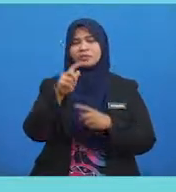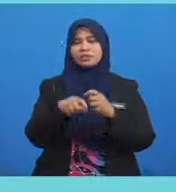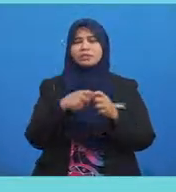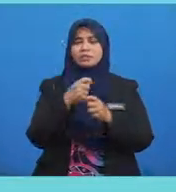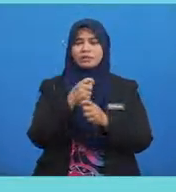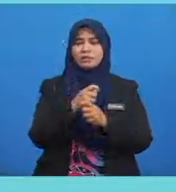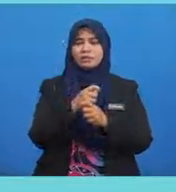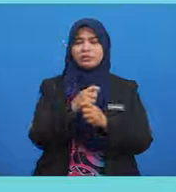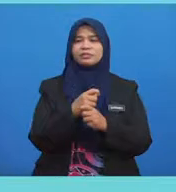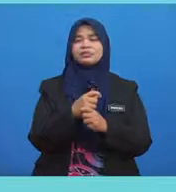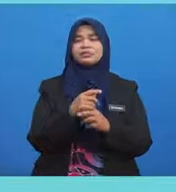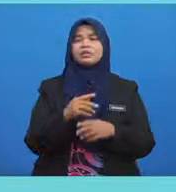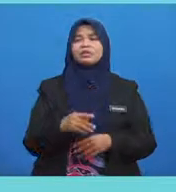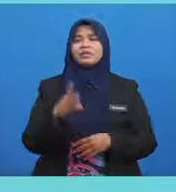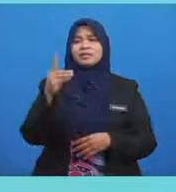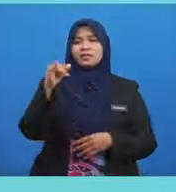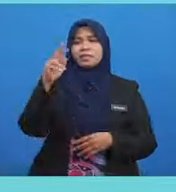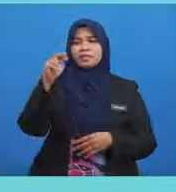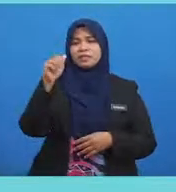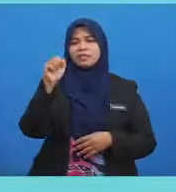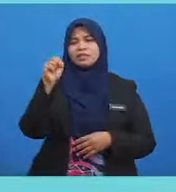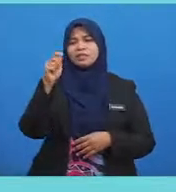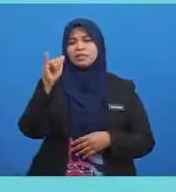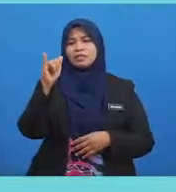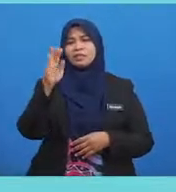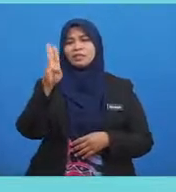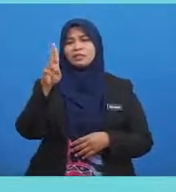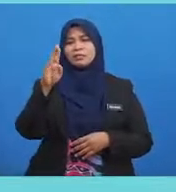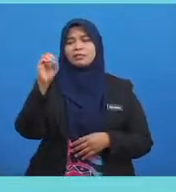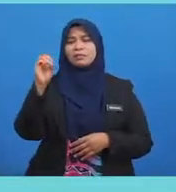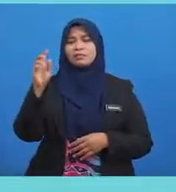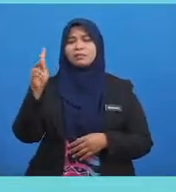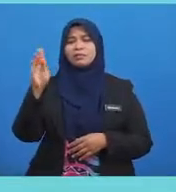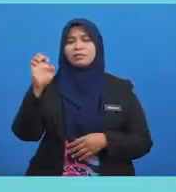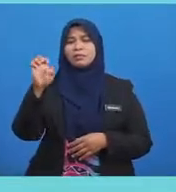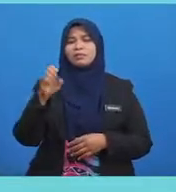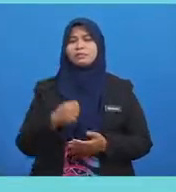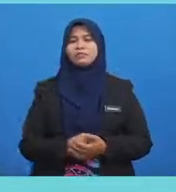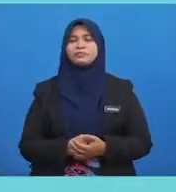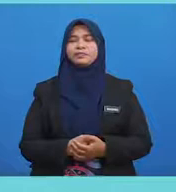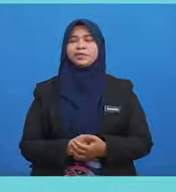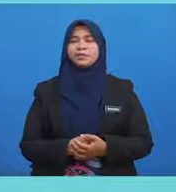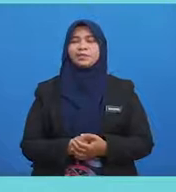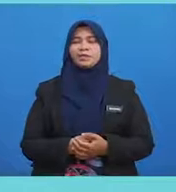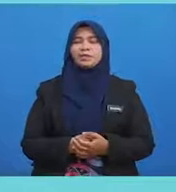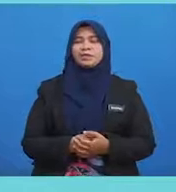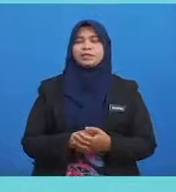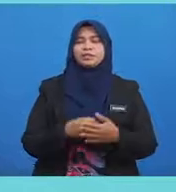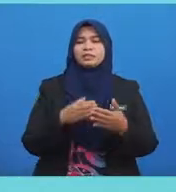dinasti Brooke di Sarawak. Menjelang 1941 hingga